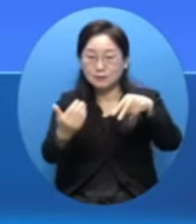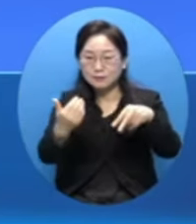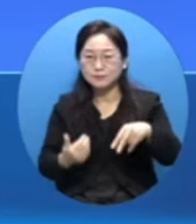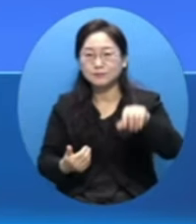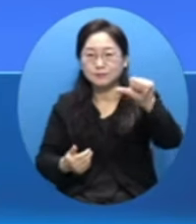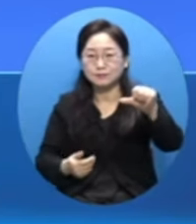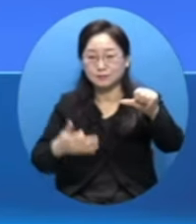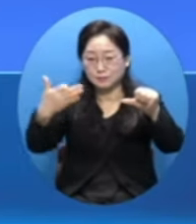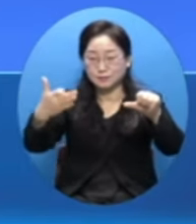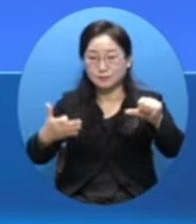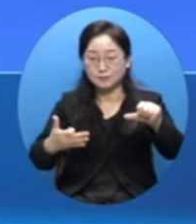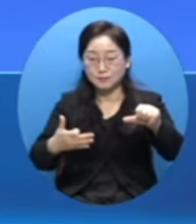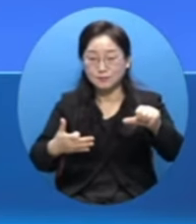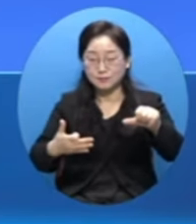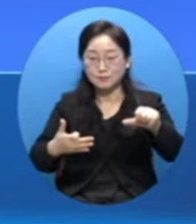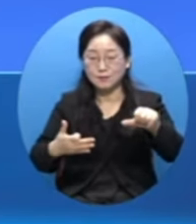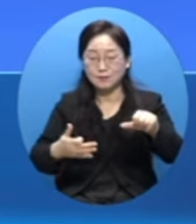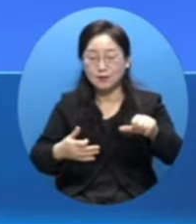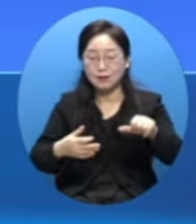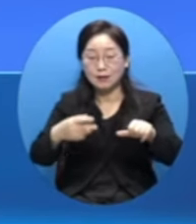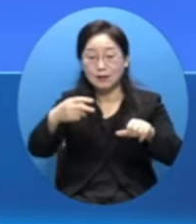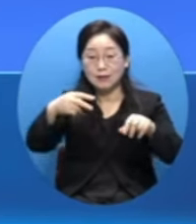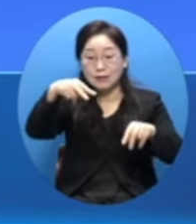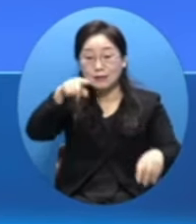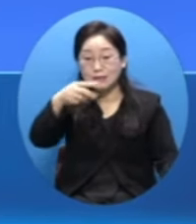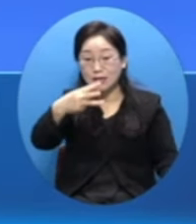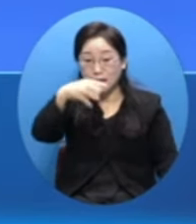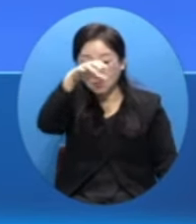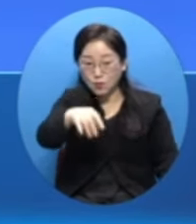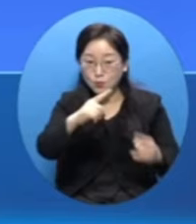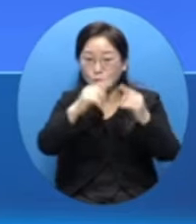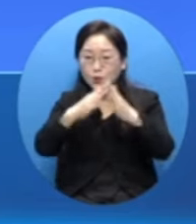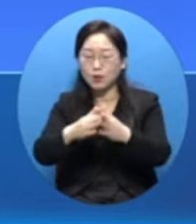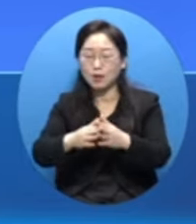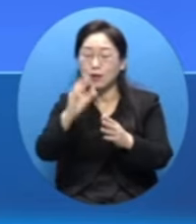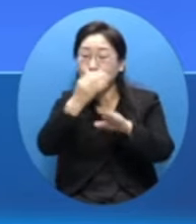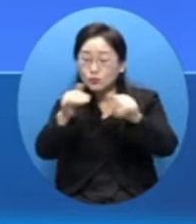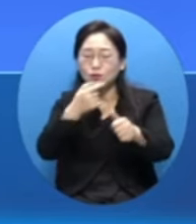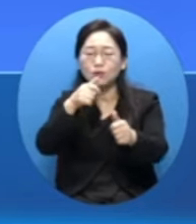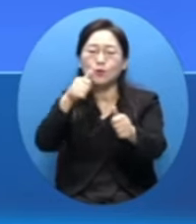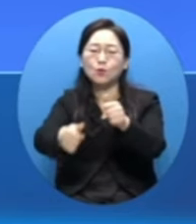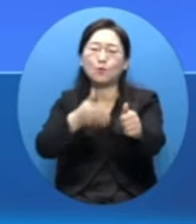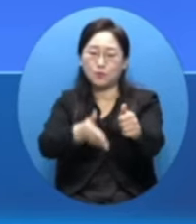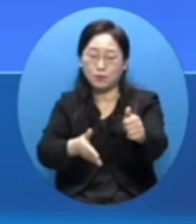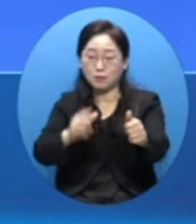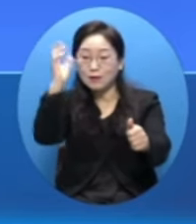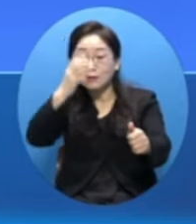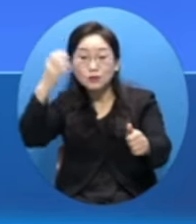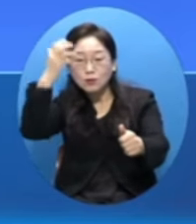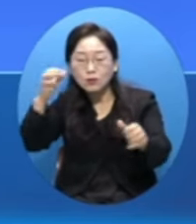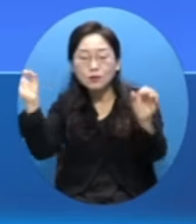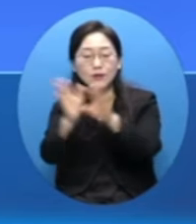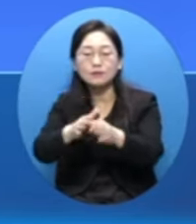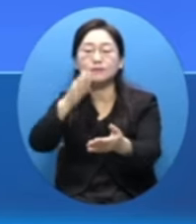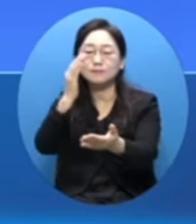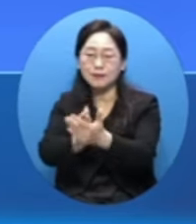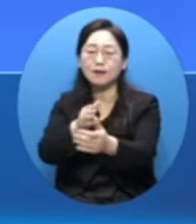19절에 사도 바울이 데살로니가 교인들에게 권면했습니다. 성령을 소멸하지